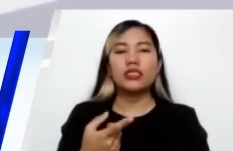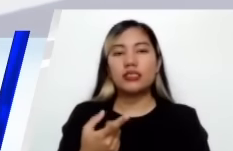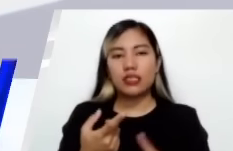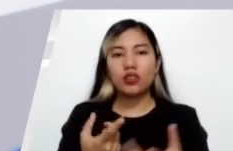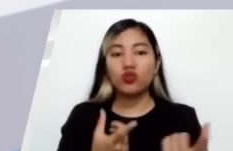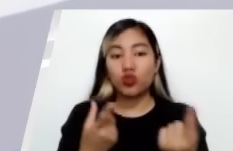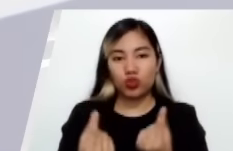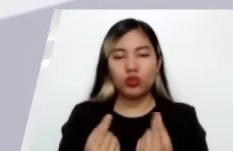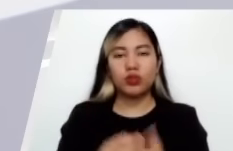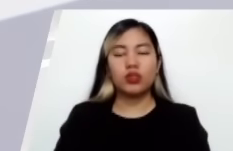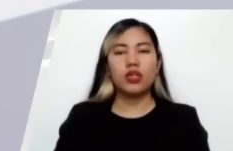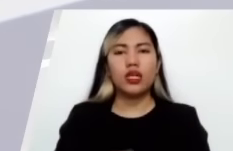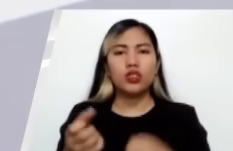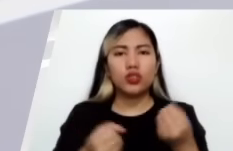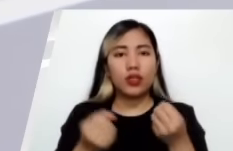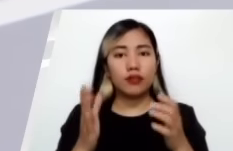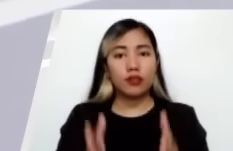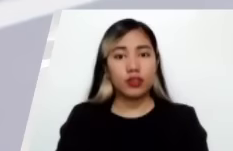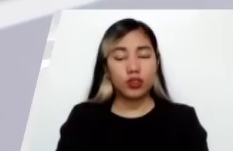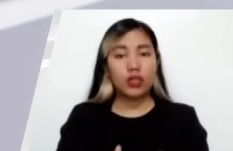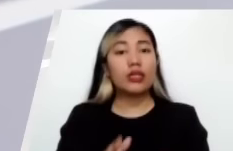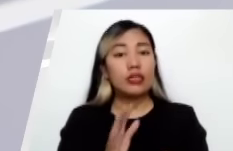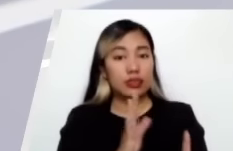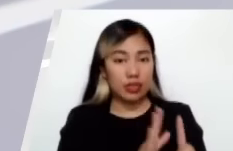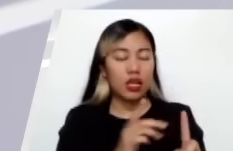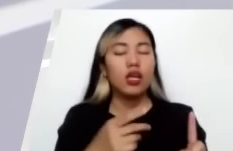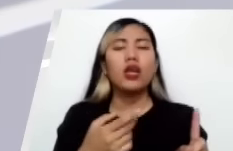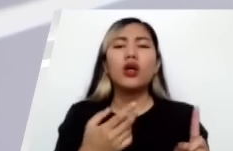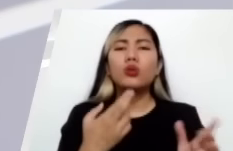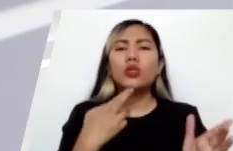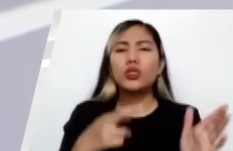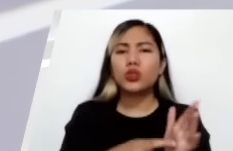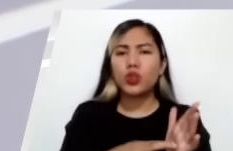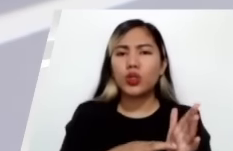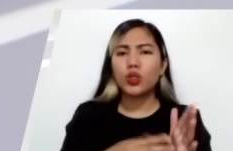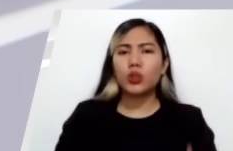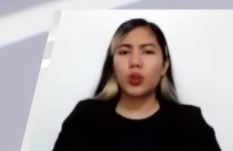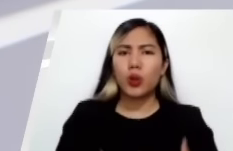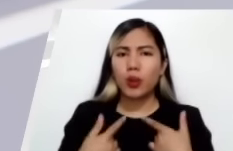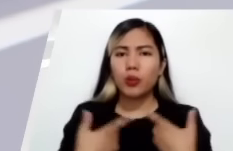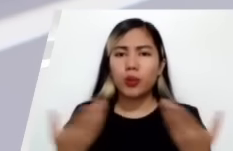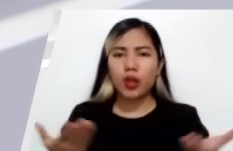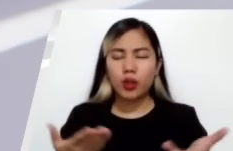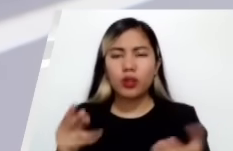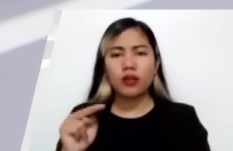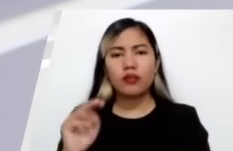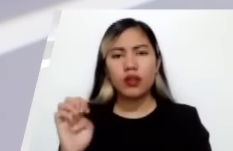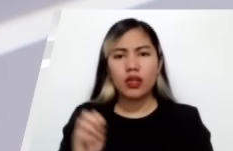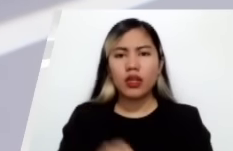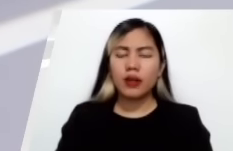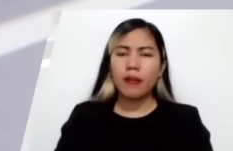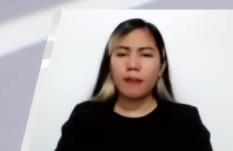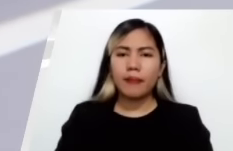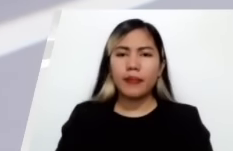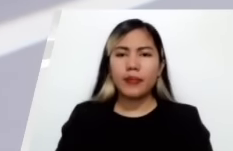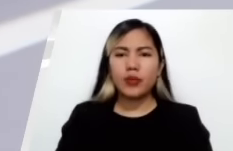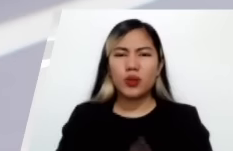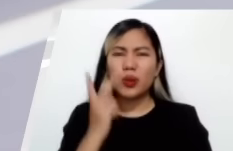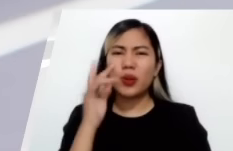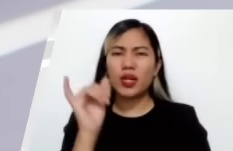ang registered na residence niya is MACR. So apparently, parang hindi siya